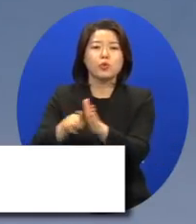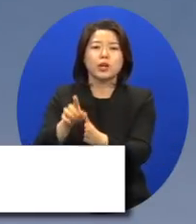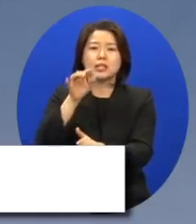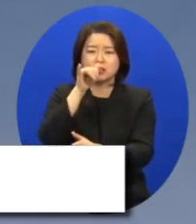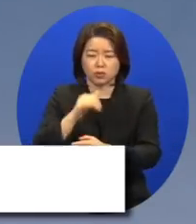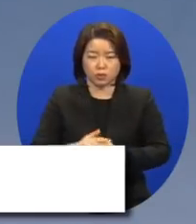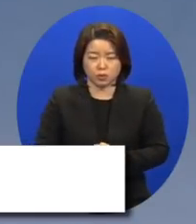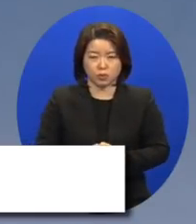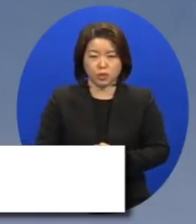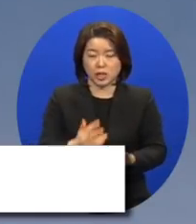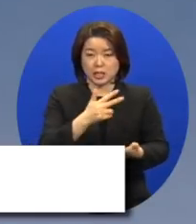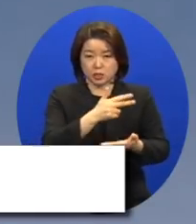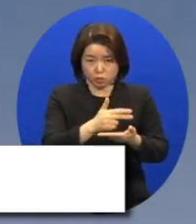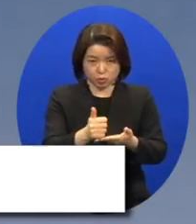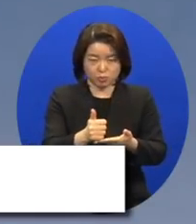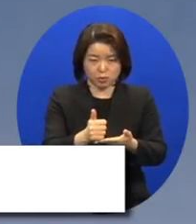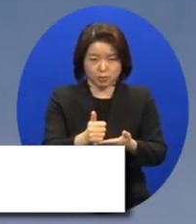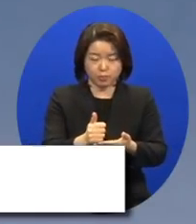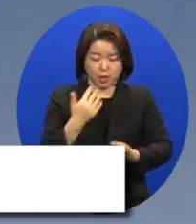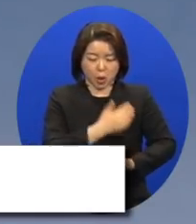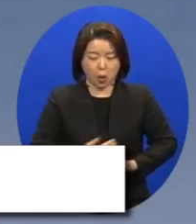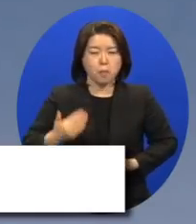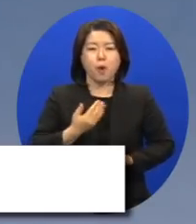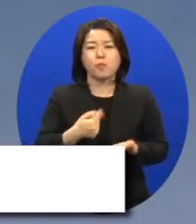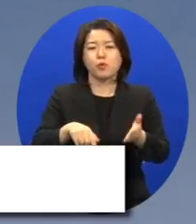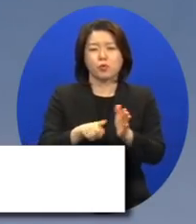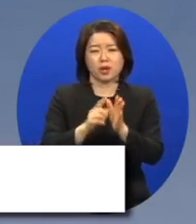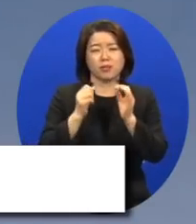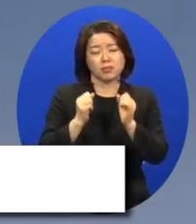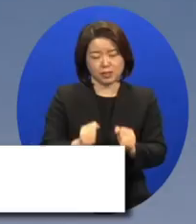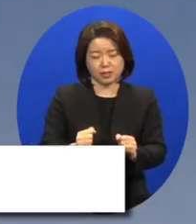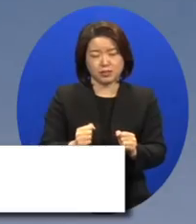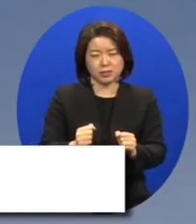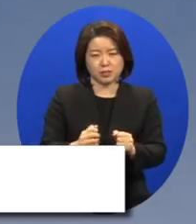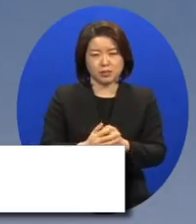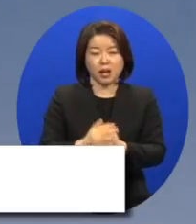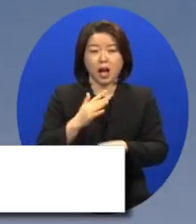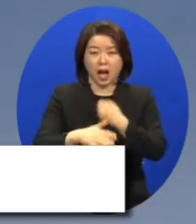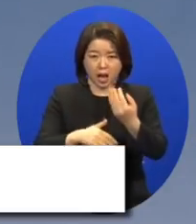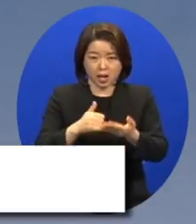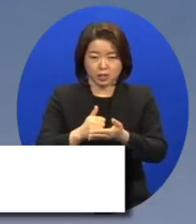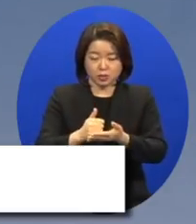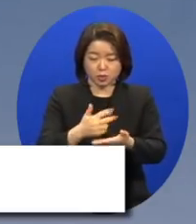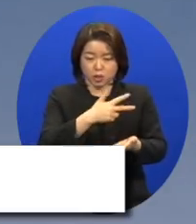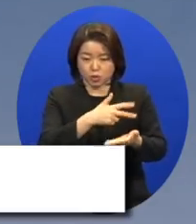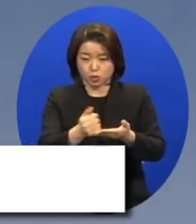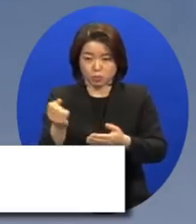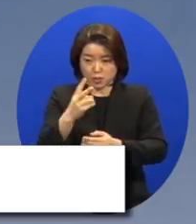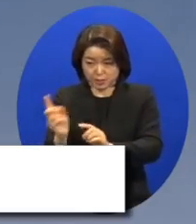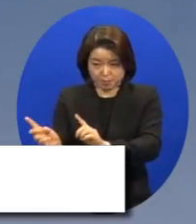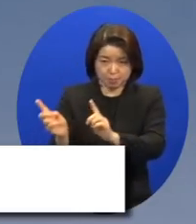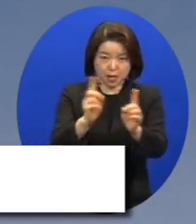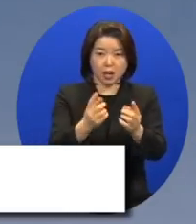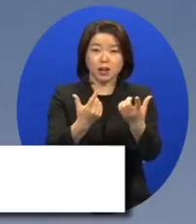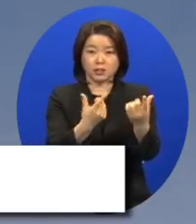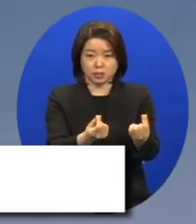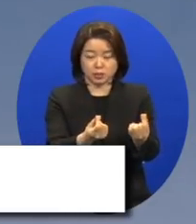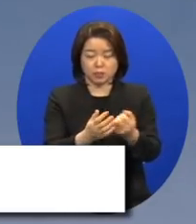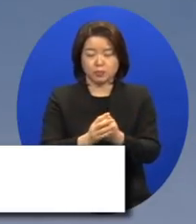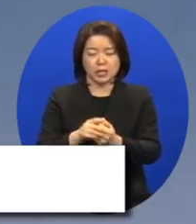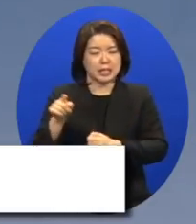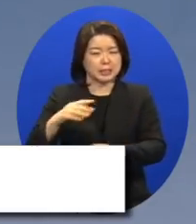것이며 주님은 몸을 위하여 계십니다 하나님께서 주님을 살려 쓴 이 그의